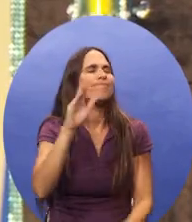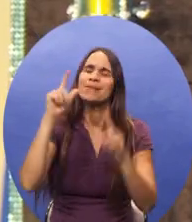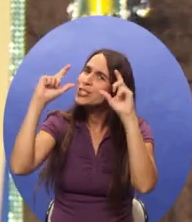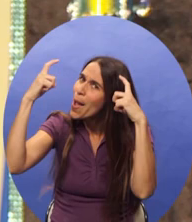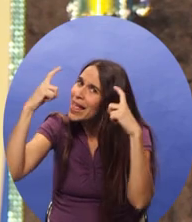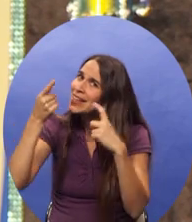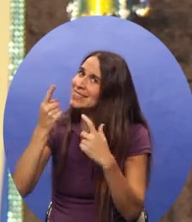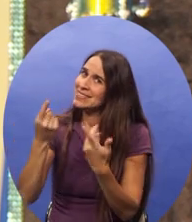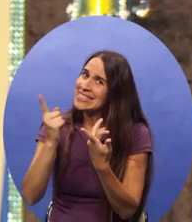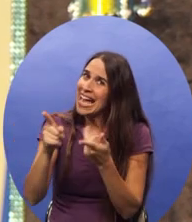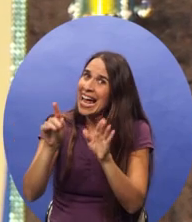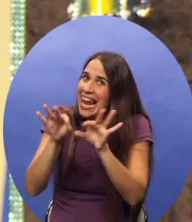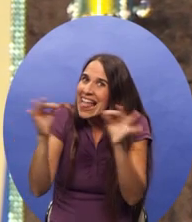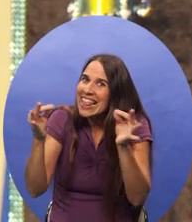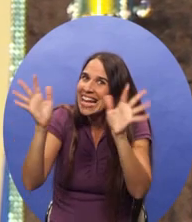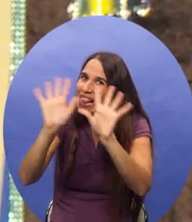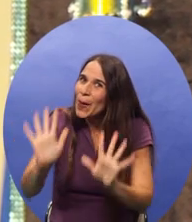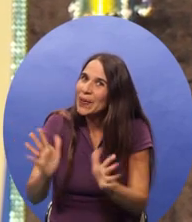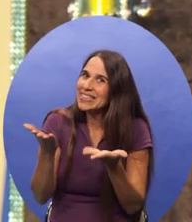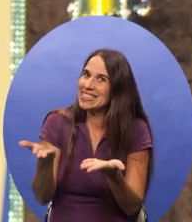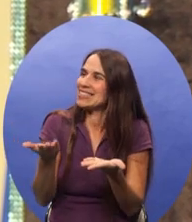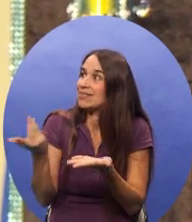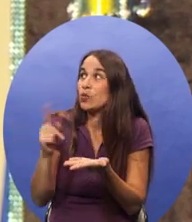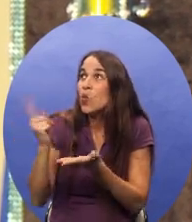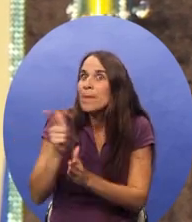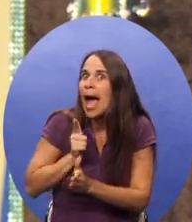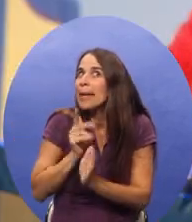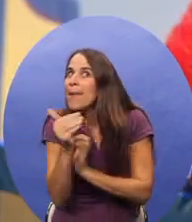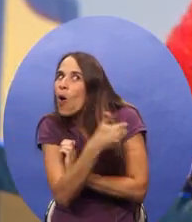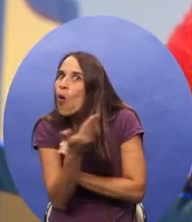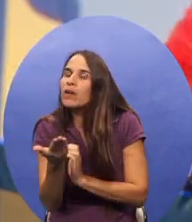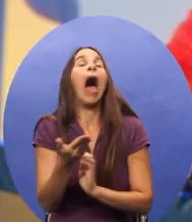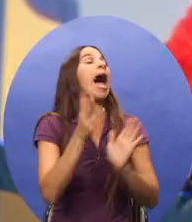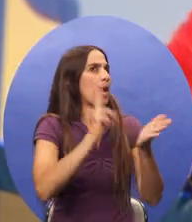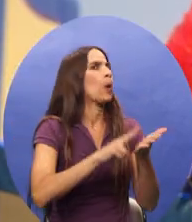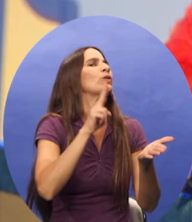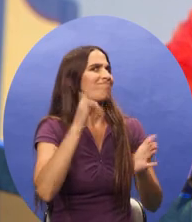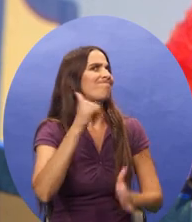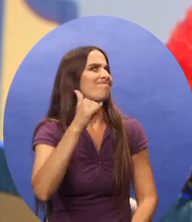שבתאי, התוכנית צריכה להתחיל, כולם מחכים מאחורי הקלעים.